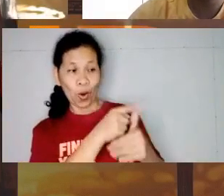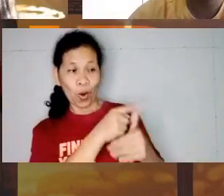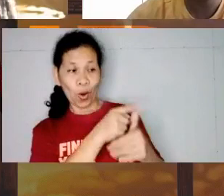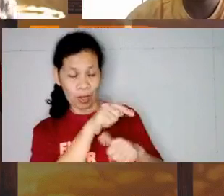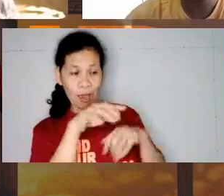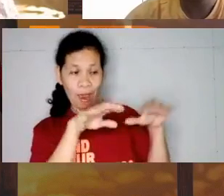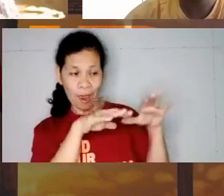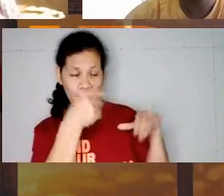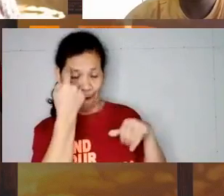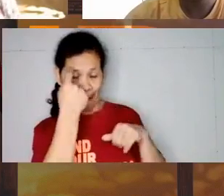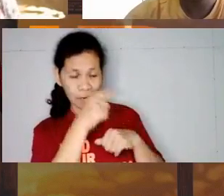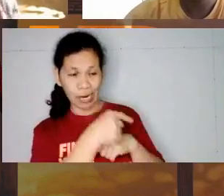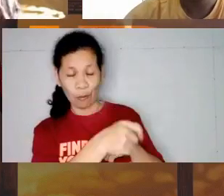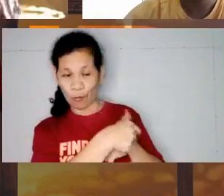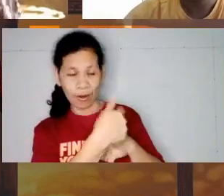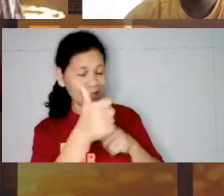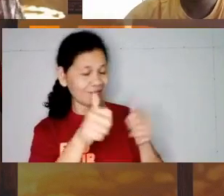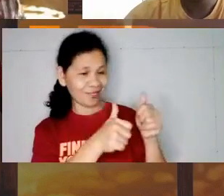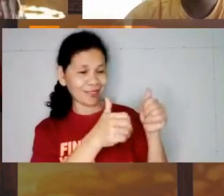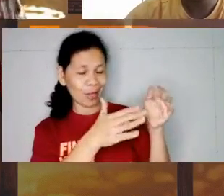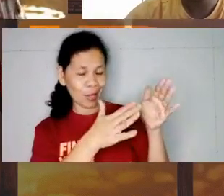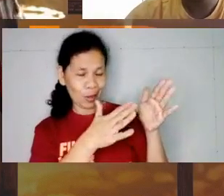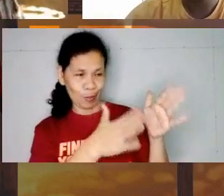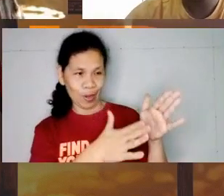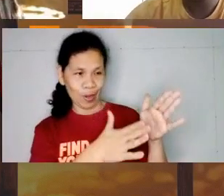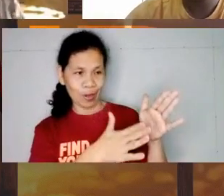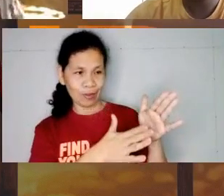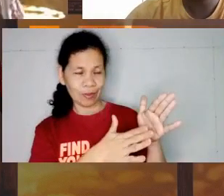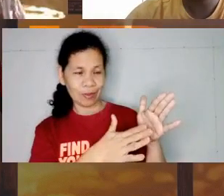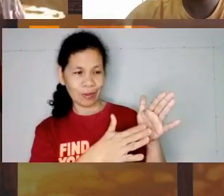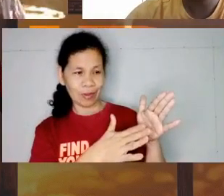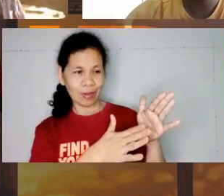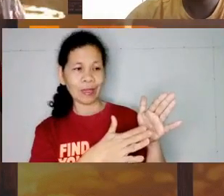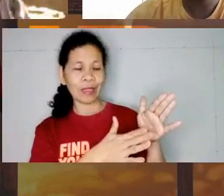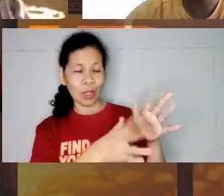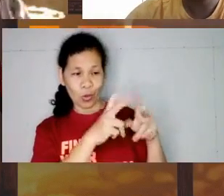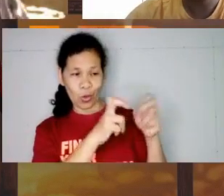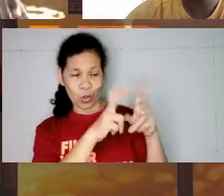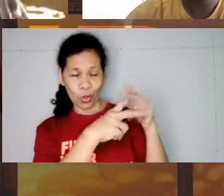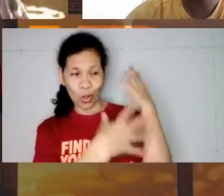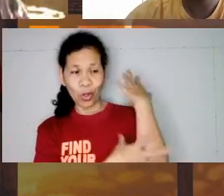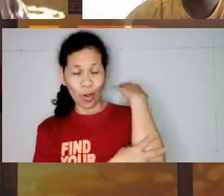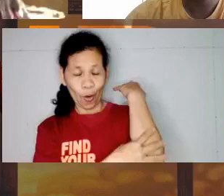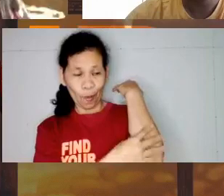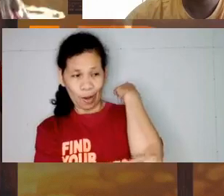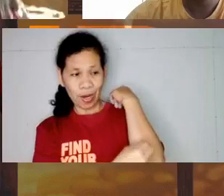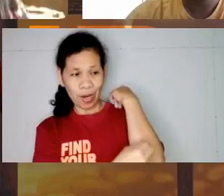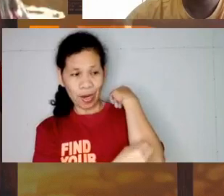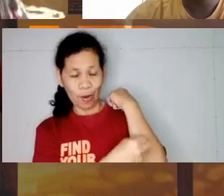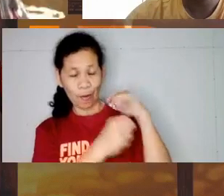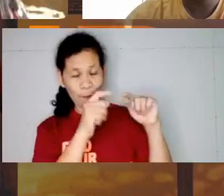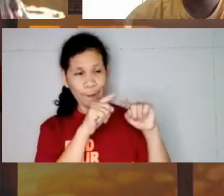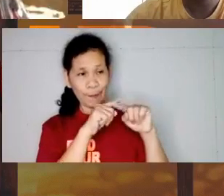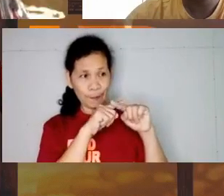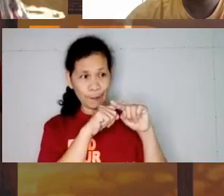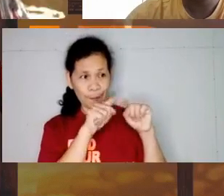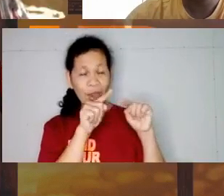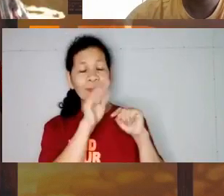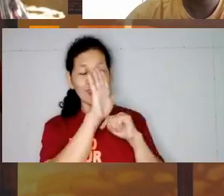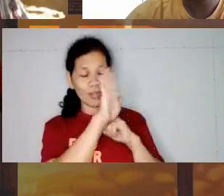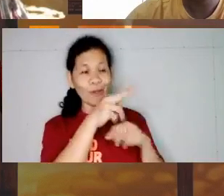isa sa mga alagad ko, siya man ang pinakahamak, ako ang inyong